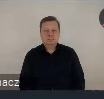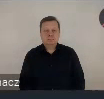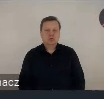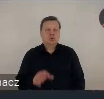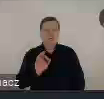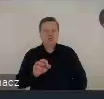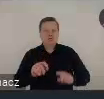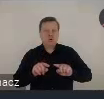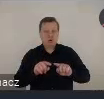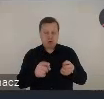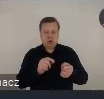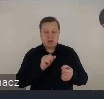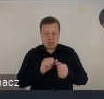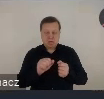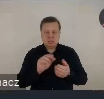jest odpowiednia rubryka,